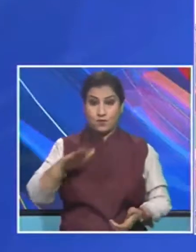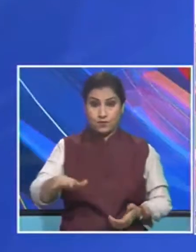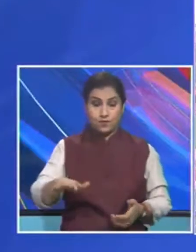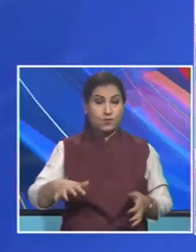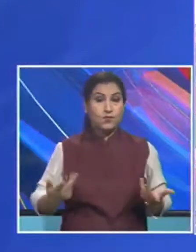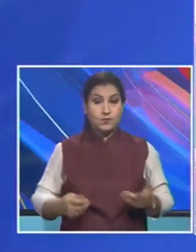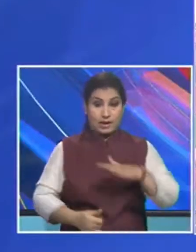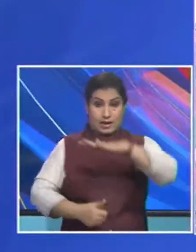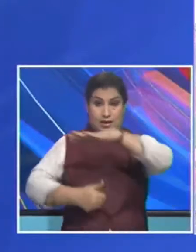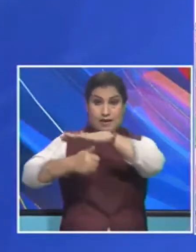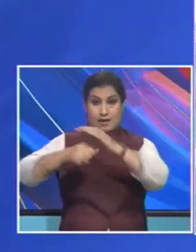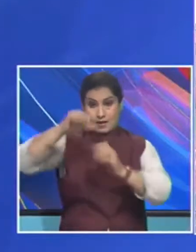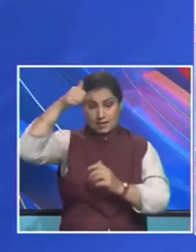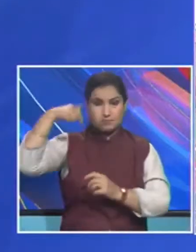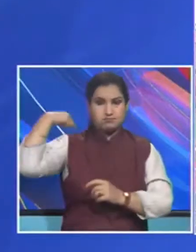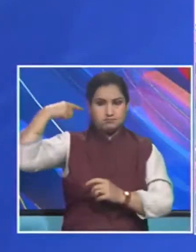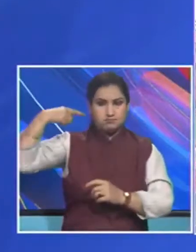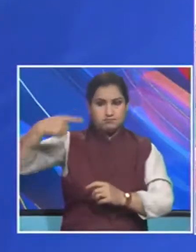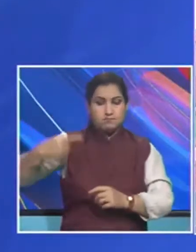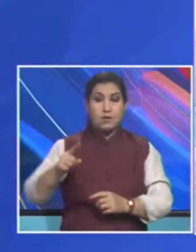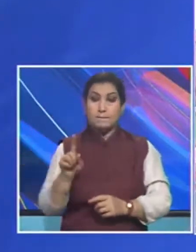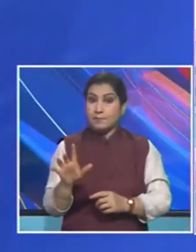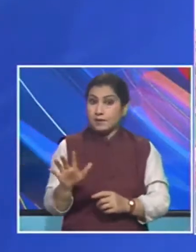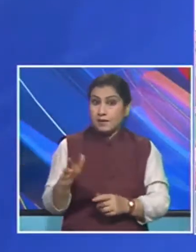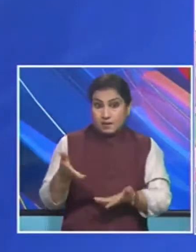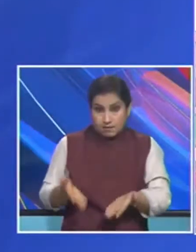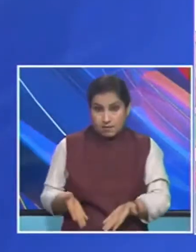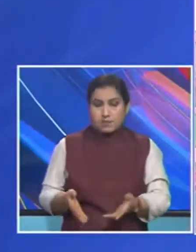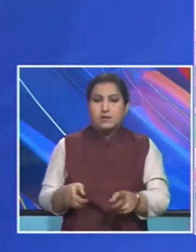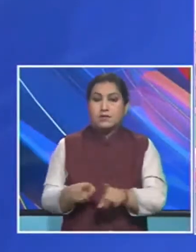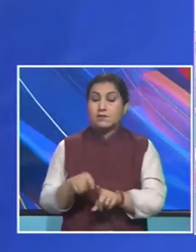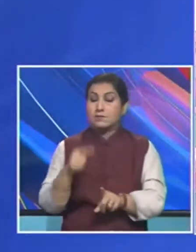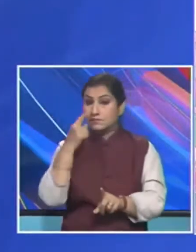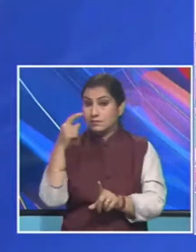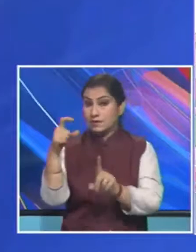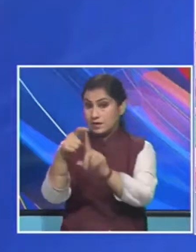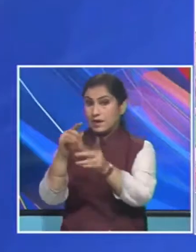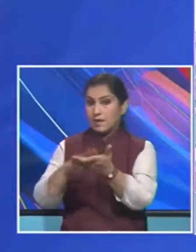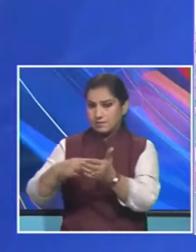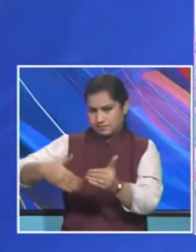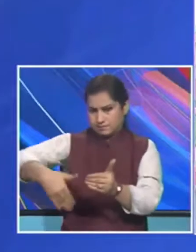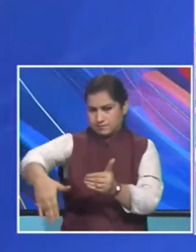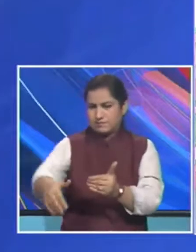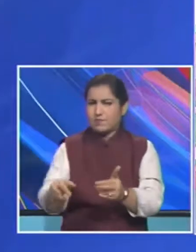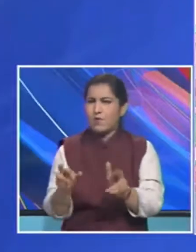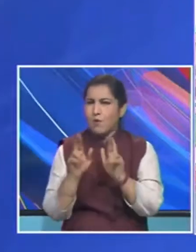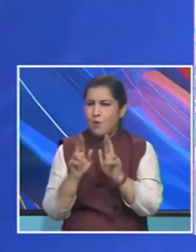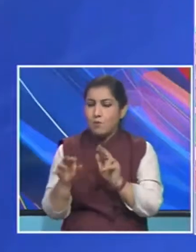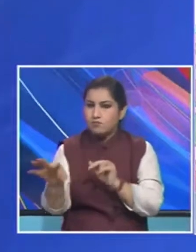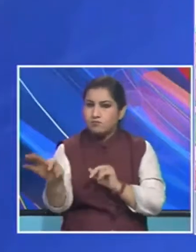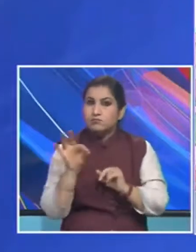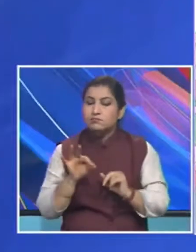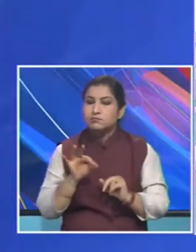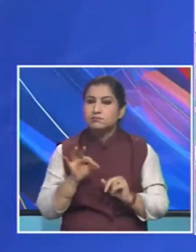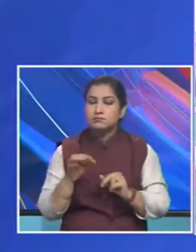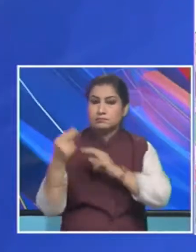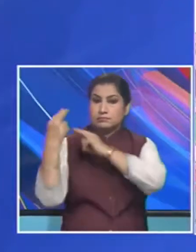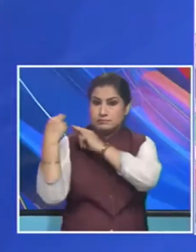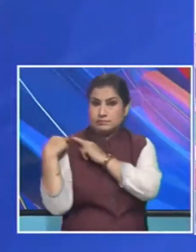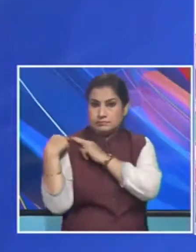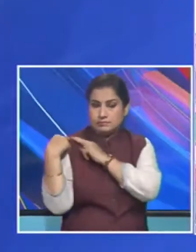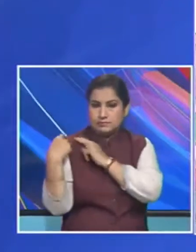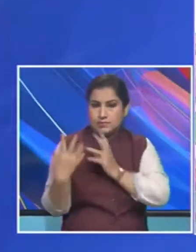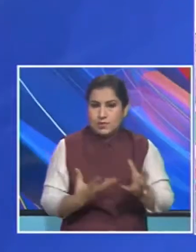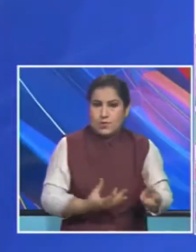15th president to take place, Srimati Draupadi Murmu will soon hold with her the sacred responsibility